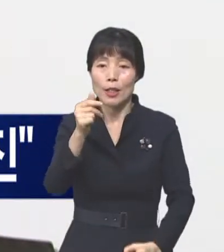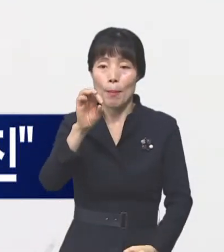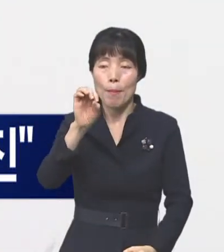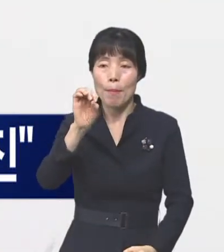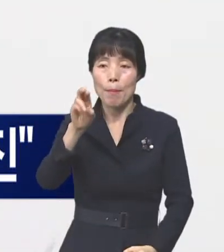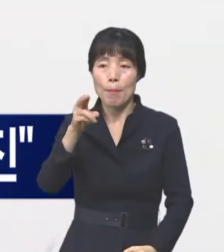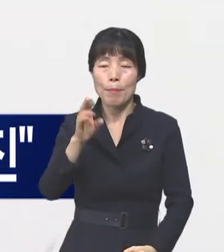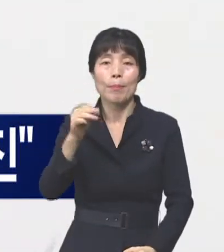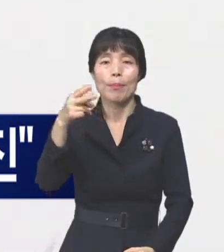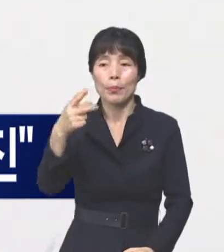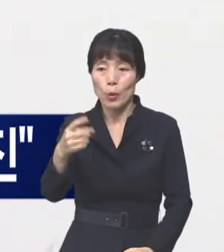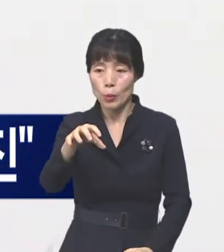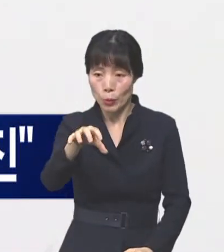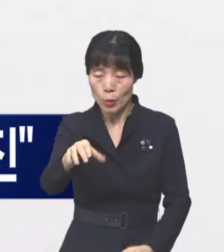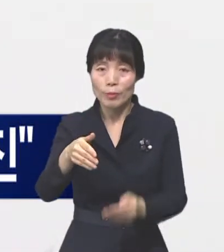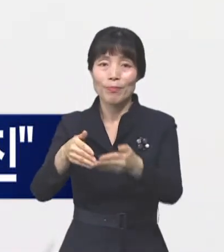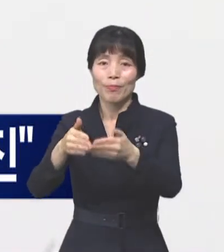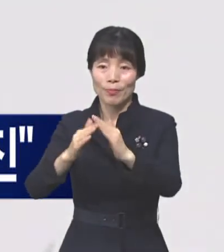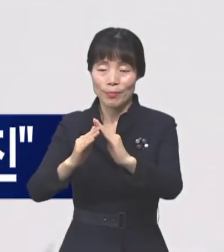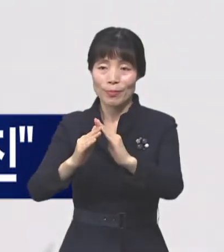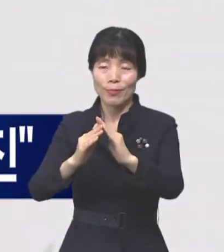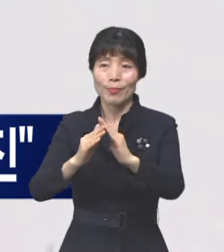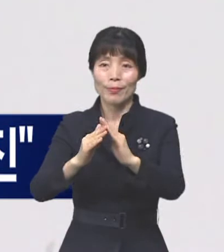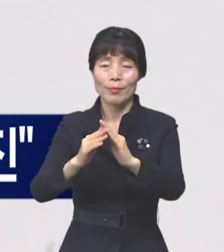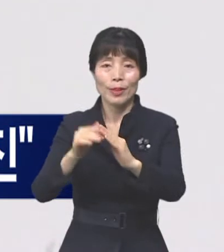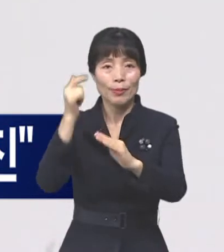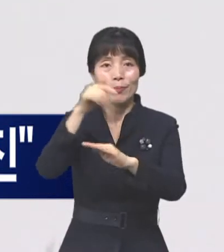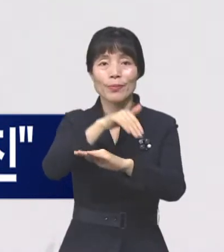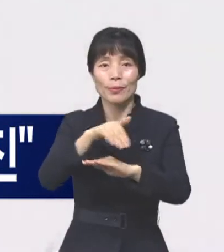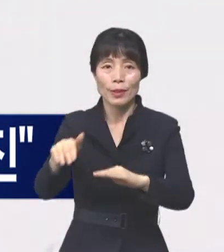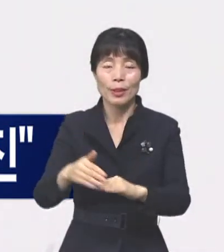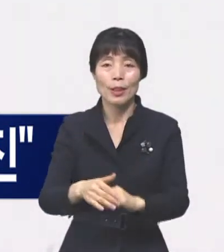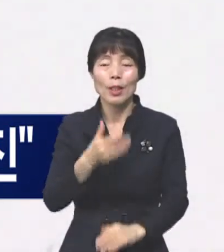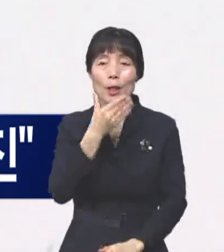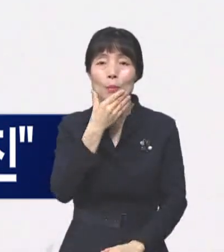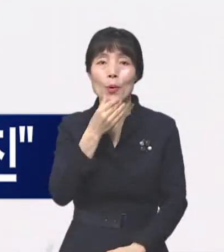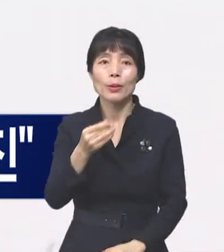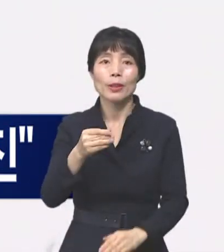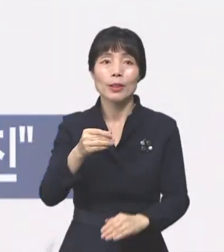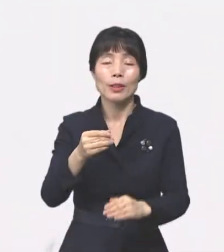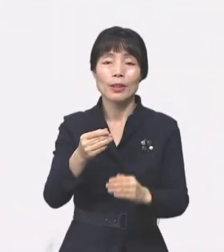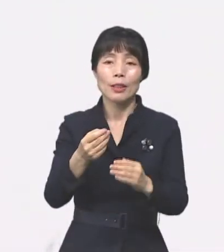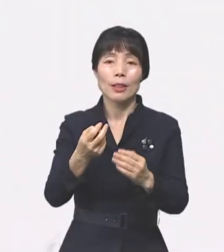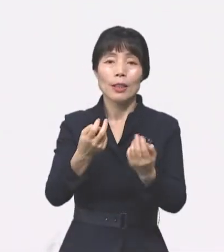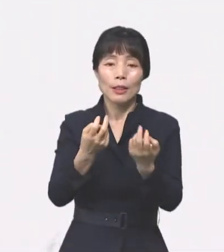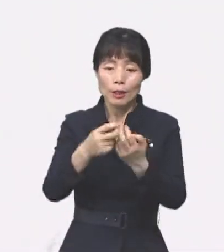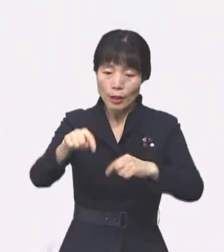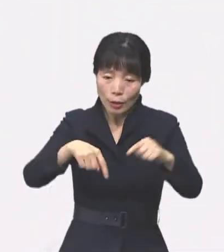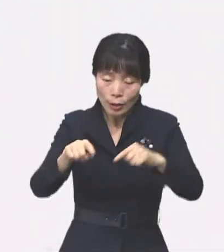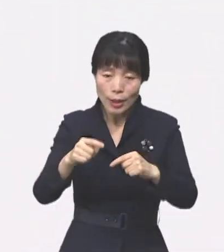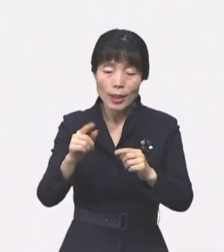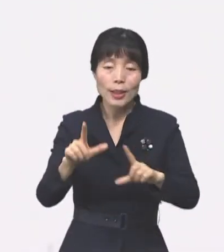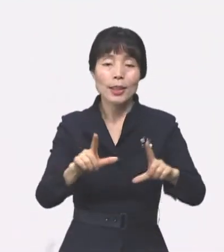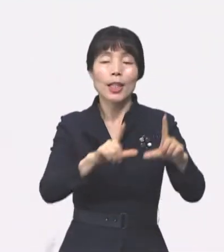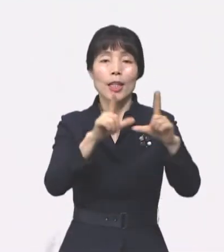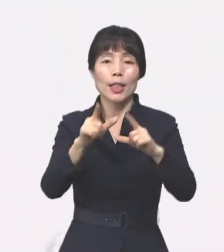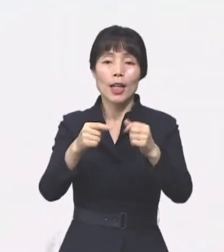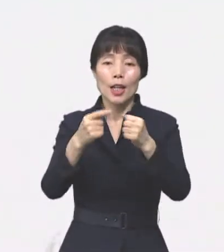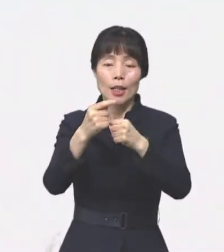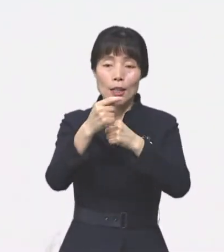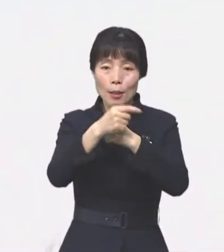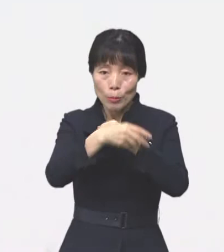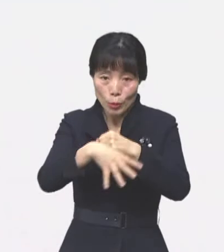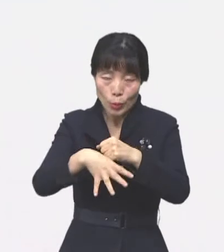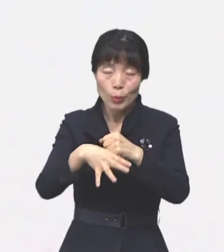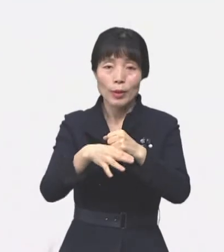추진으로 쇠퇴하는 도서를 되살린다는 구상입니다. 복지정책으로 건강 100세 생활 프로그램과 장애인 콜택시